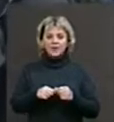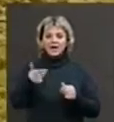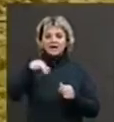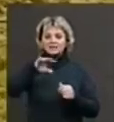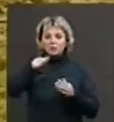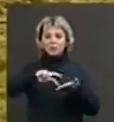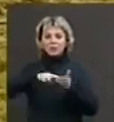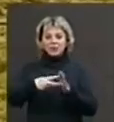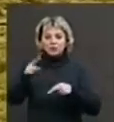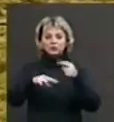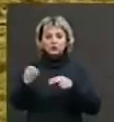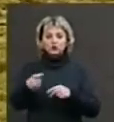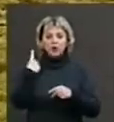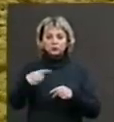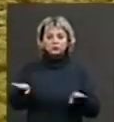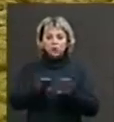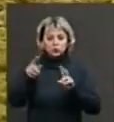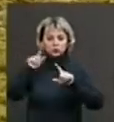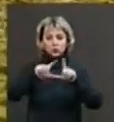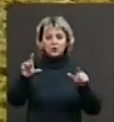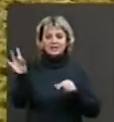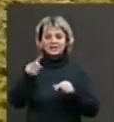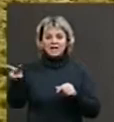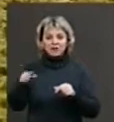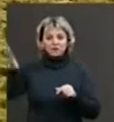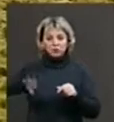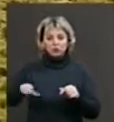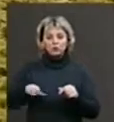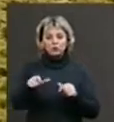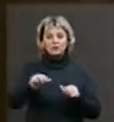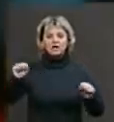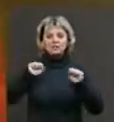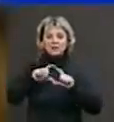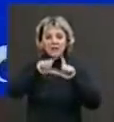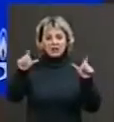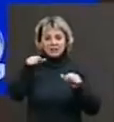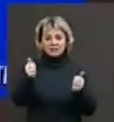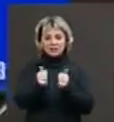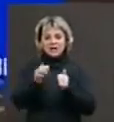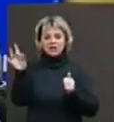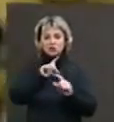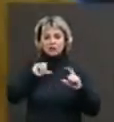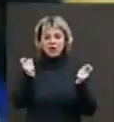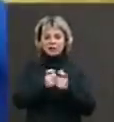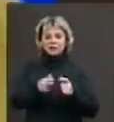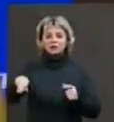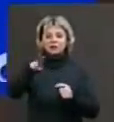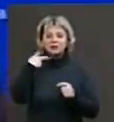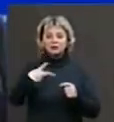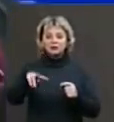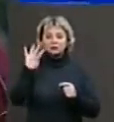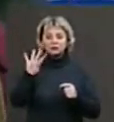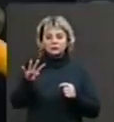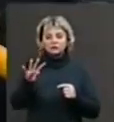«Газпром» планирует построить еще одну такую школу на ростовском левом берегу Дона, в спортивном кластере, рядом с Ростов-ареной. Мария Индрикова,